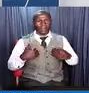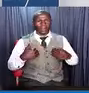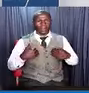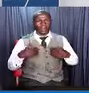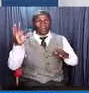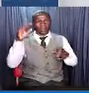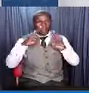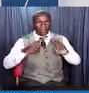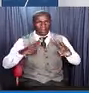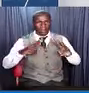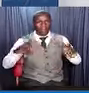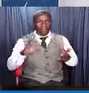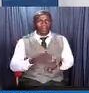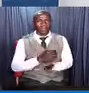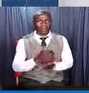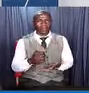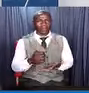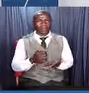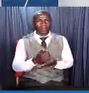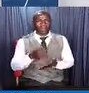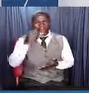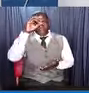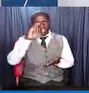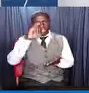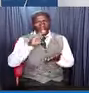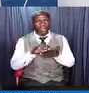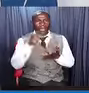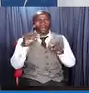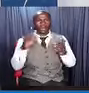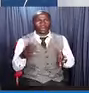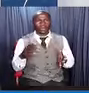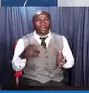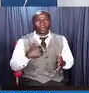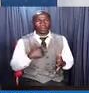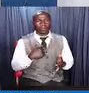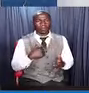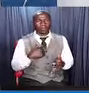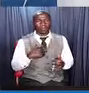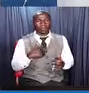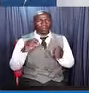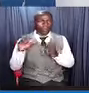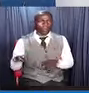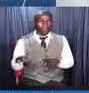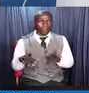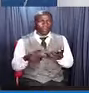I got peace. Amen. Amen. Nikafahamu mimi ni mwenye dhambi. And I knew that I'm a sinner. Nikaacha kuhesabu makosa wa nyumbani mwangu. And I